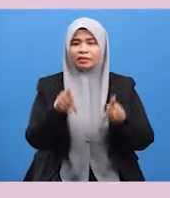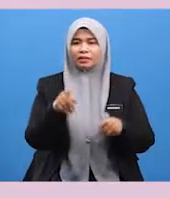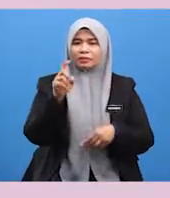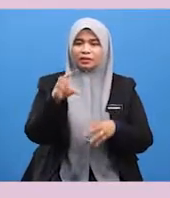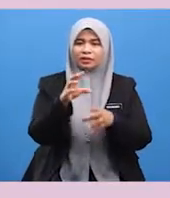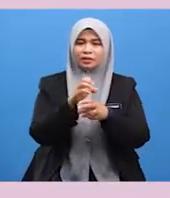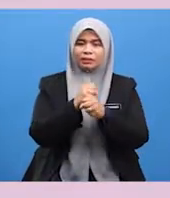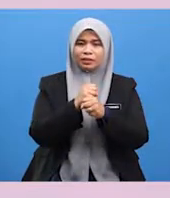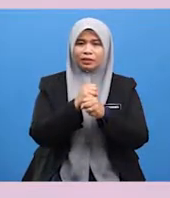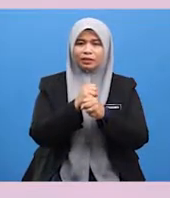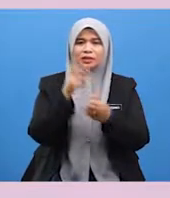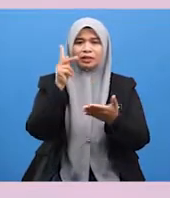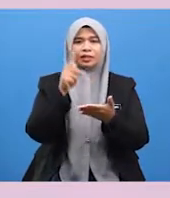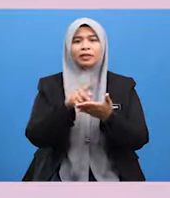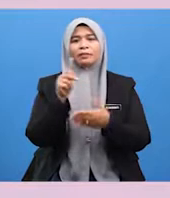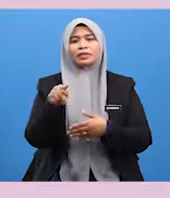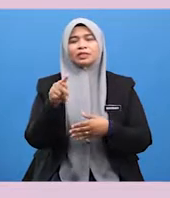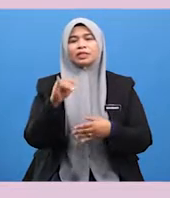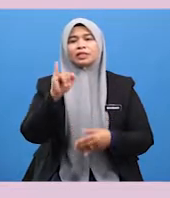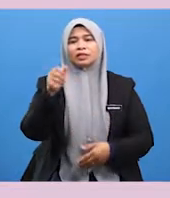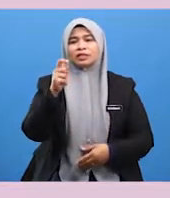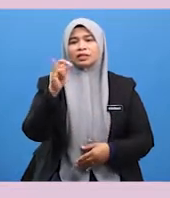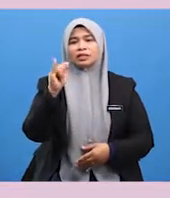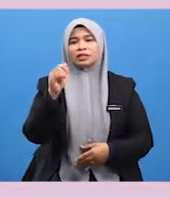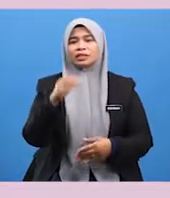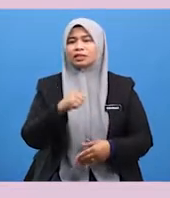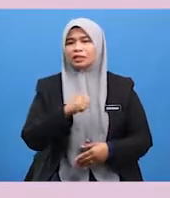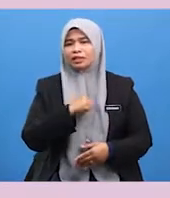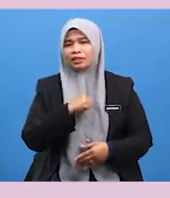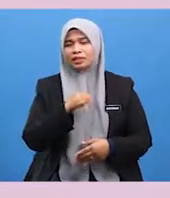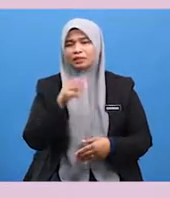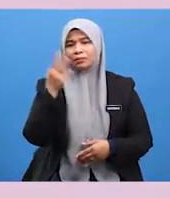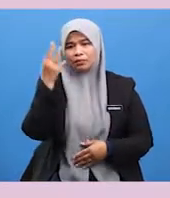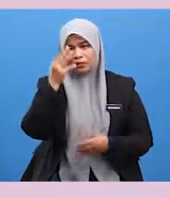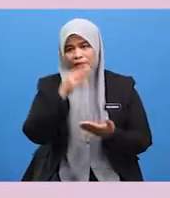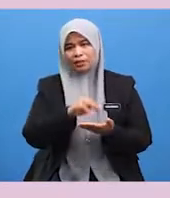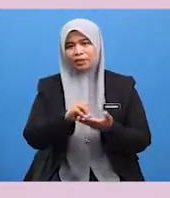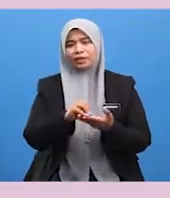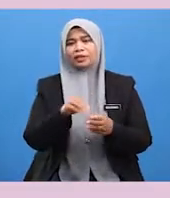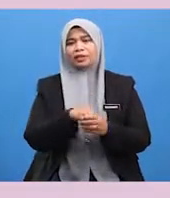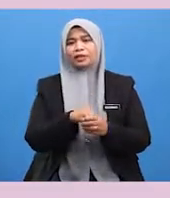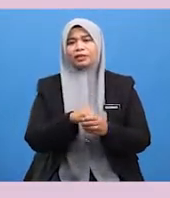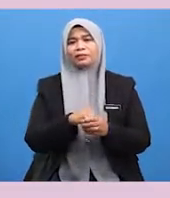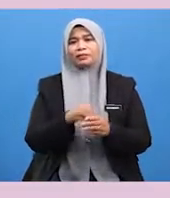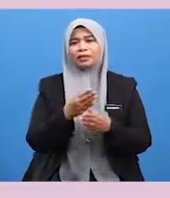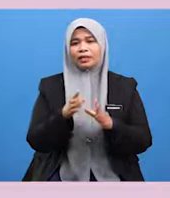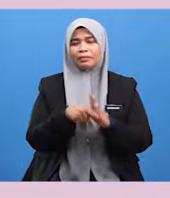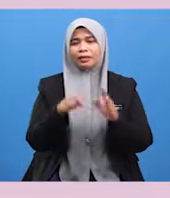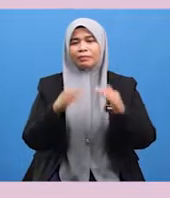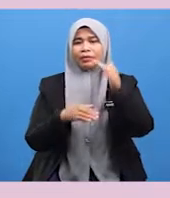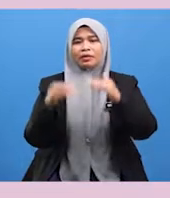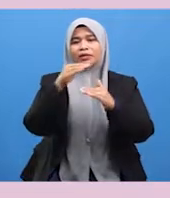seharusnya dapat mengenal pasti jati diri mulia dalam konteks pembangunan insan.